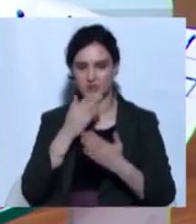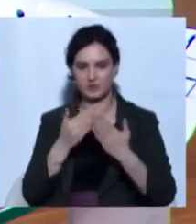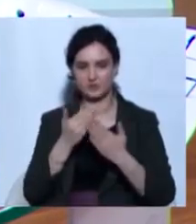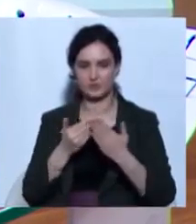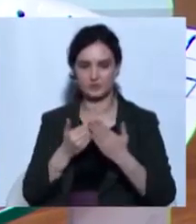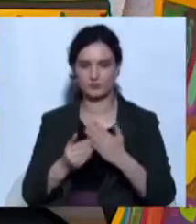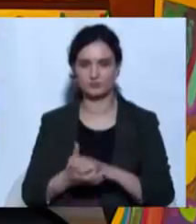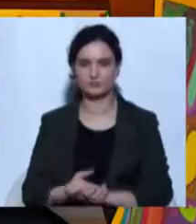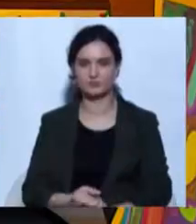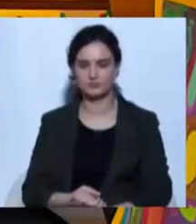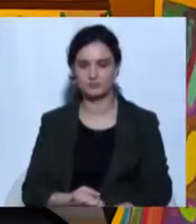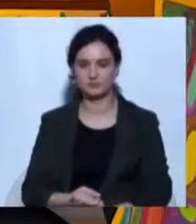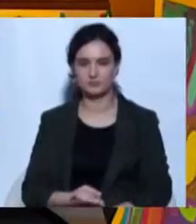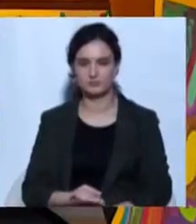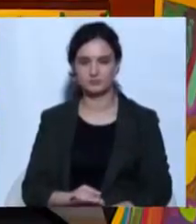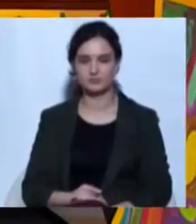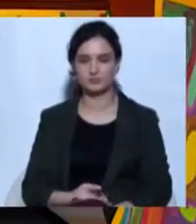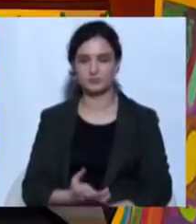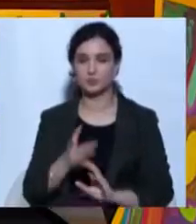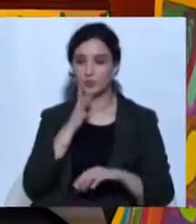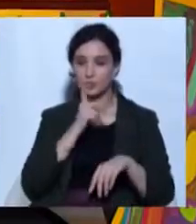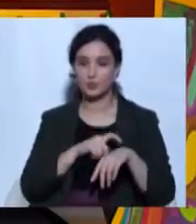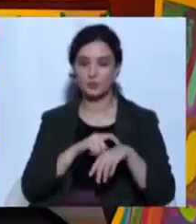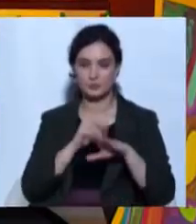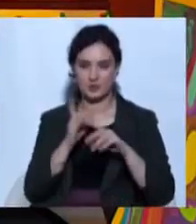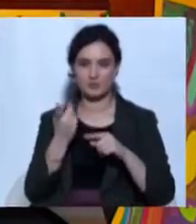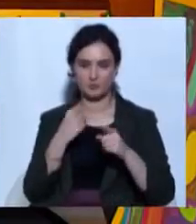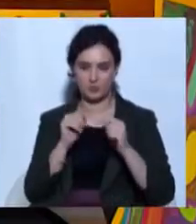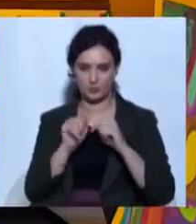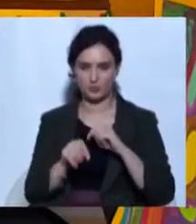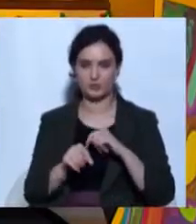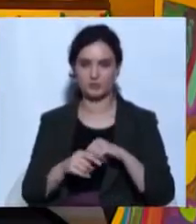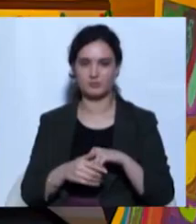გაჩვენოთ. თუ დრო მექნება მოუბრუნდები.